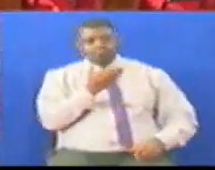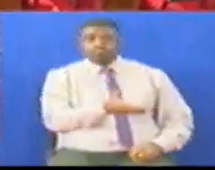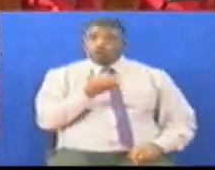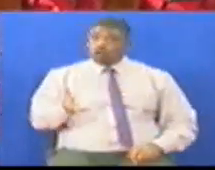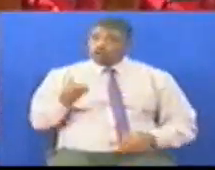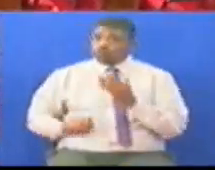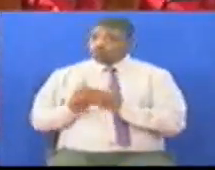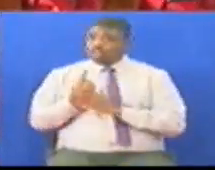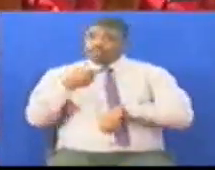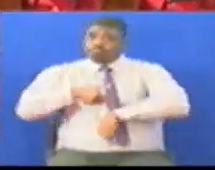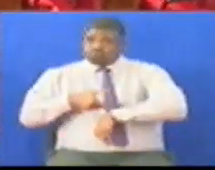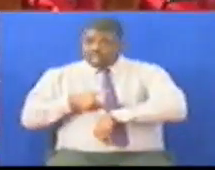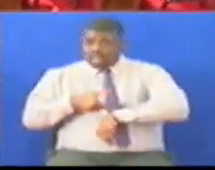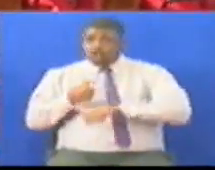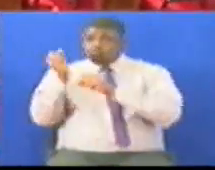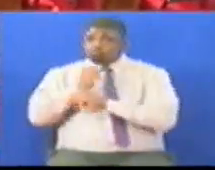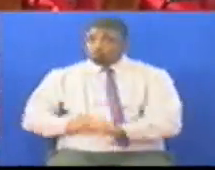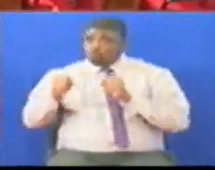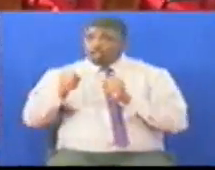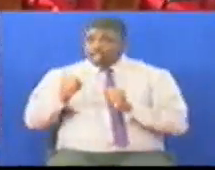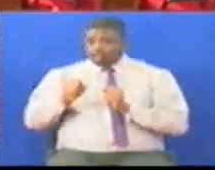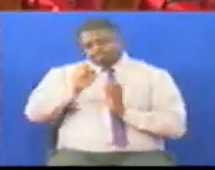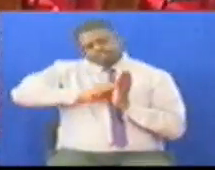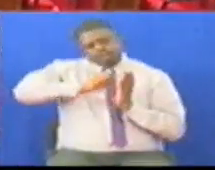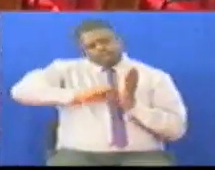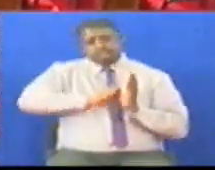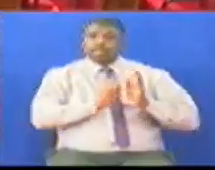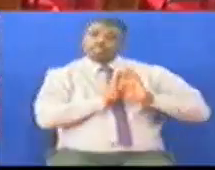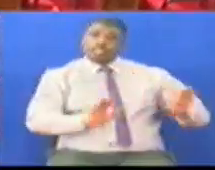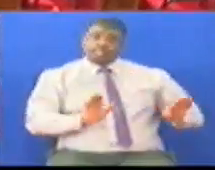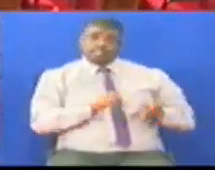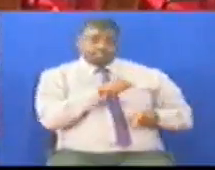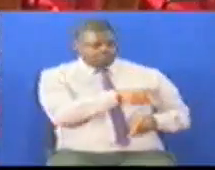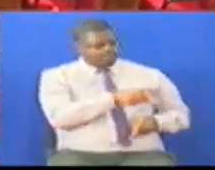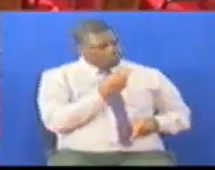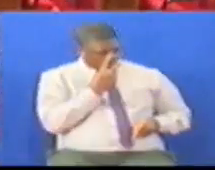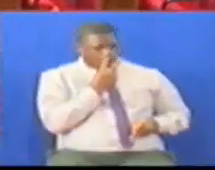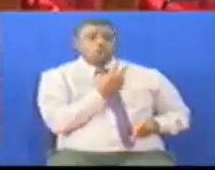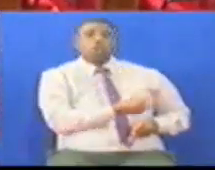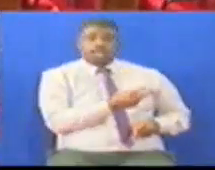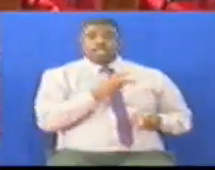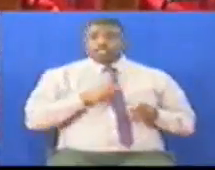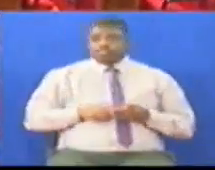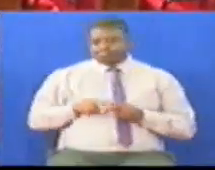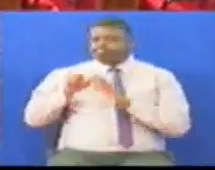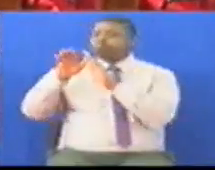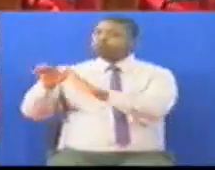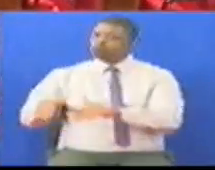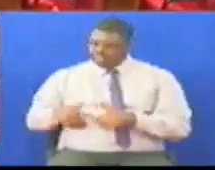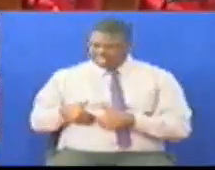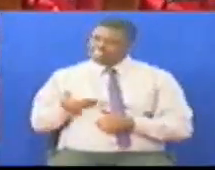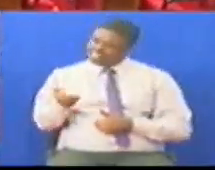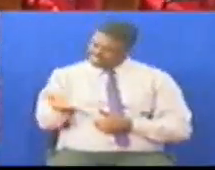muda, mafungu yale tumeyaandika, mtayaona. Aidha, naomba bunge lako tukufu